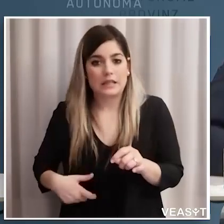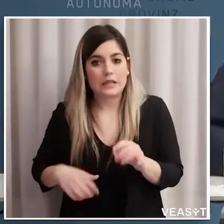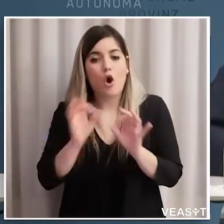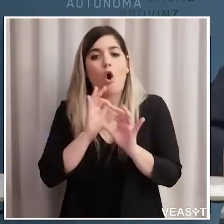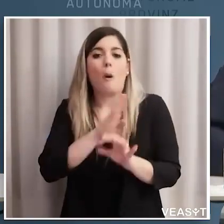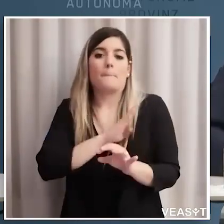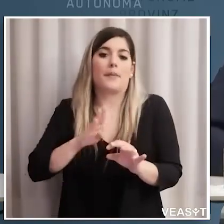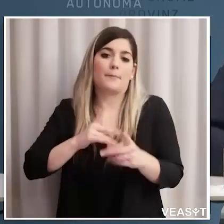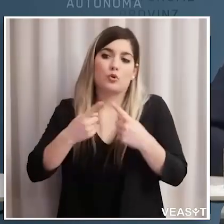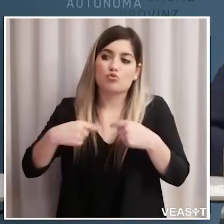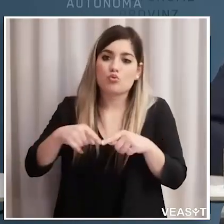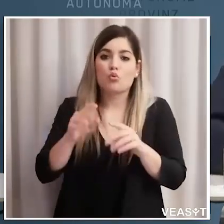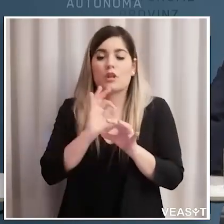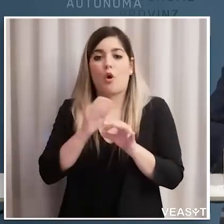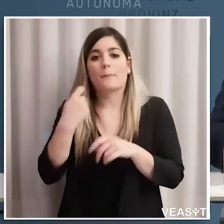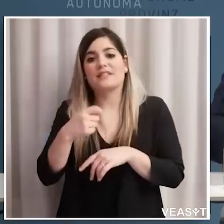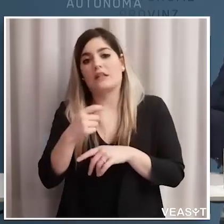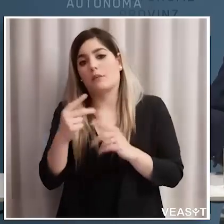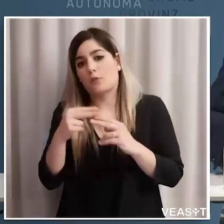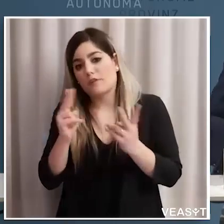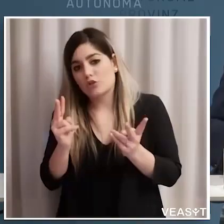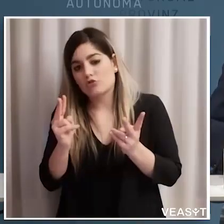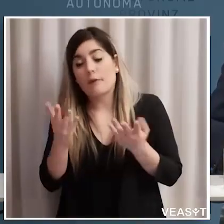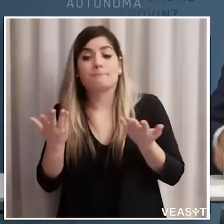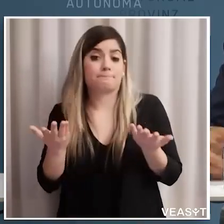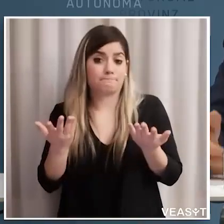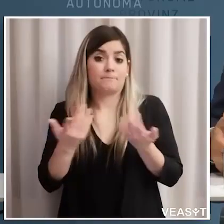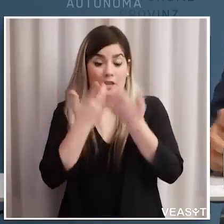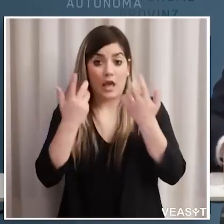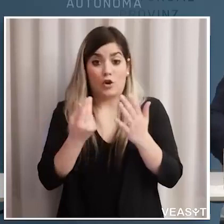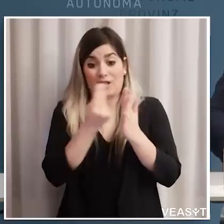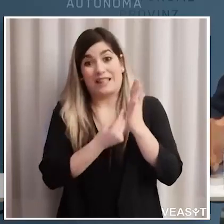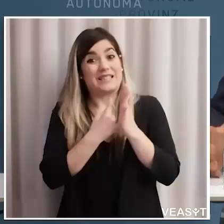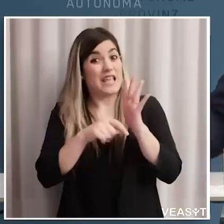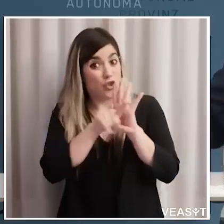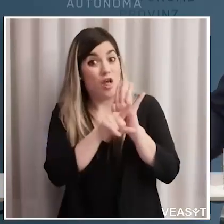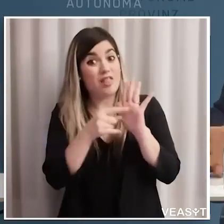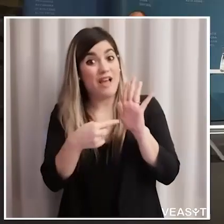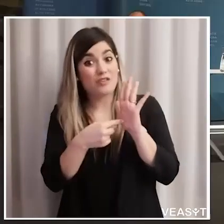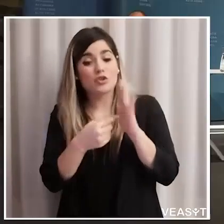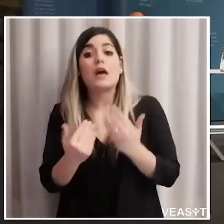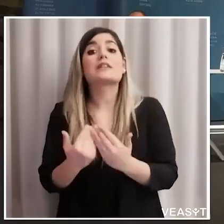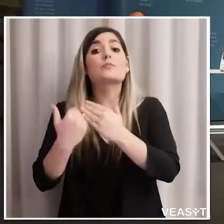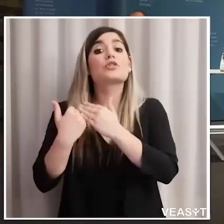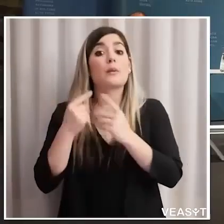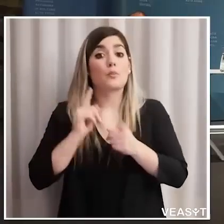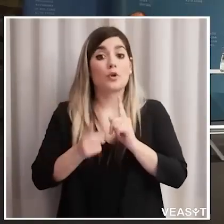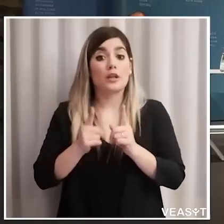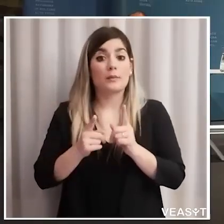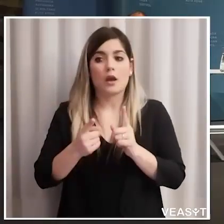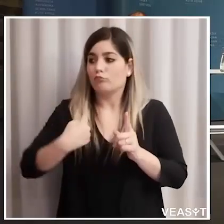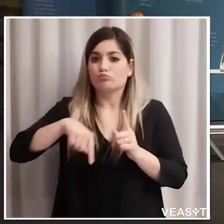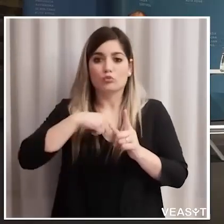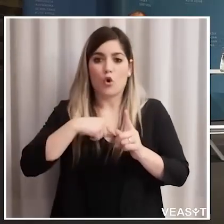o presidente della provincia. E perciò ovviamente per il disegno di legge la responsabilità politica ce la assumiamo noi come giunta, l'abbiamo